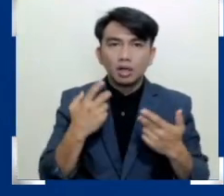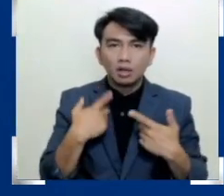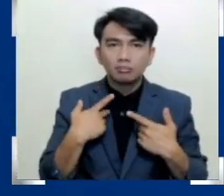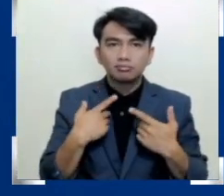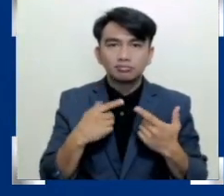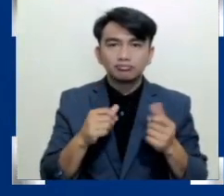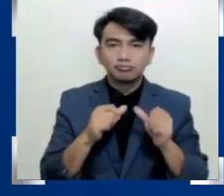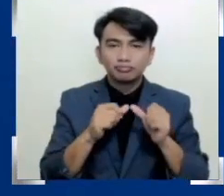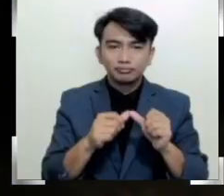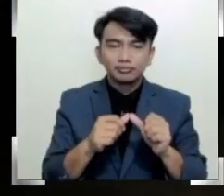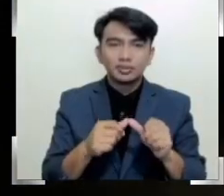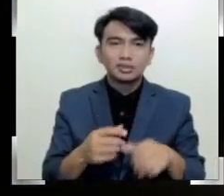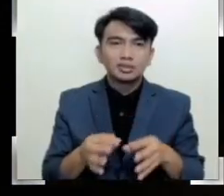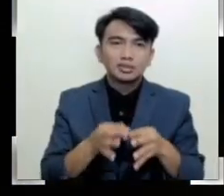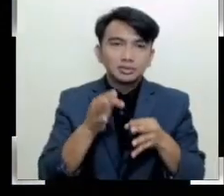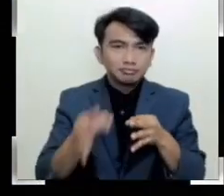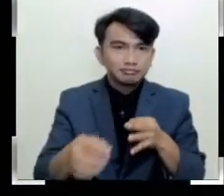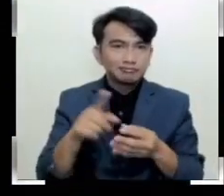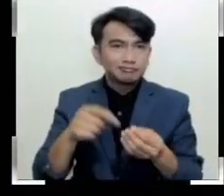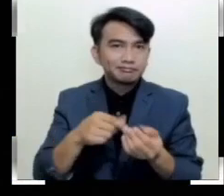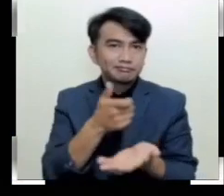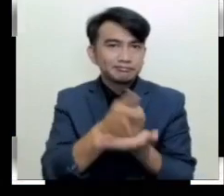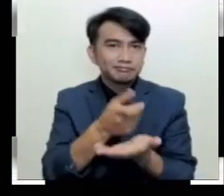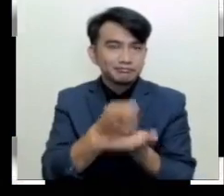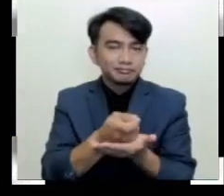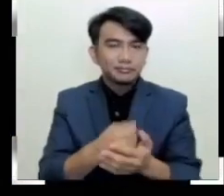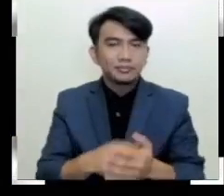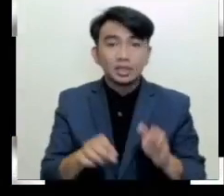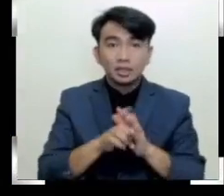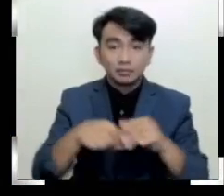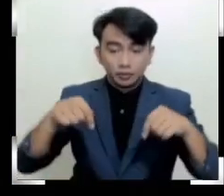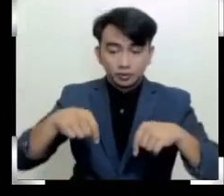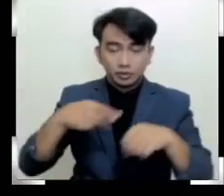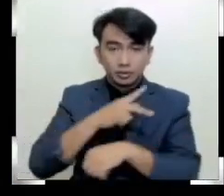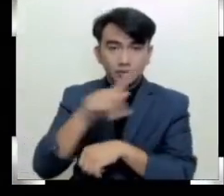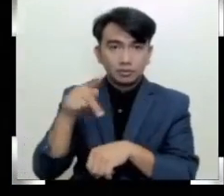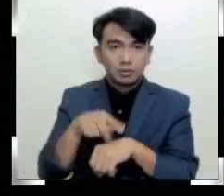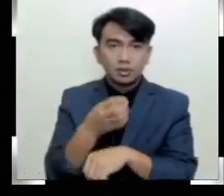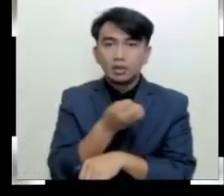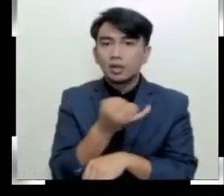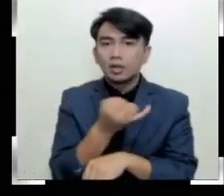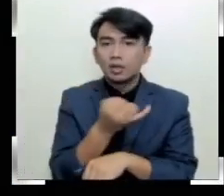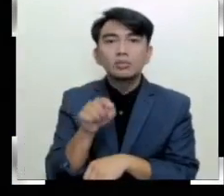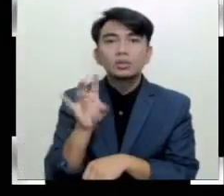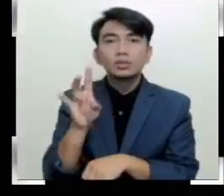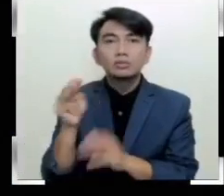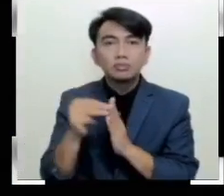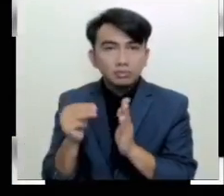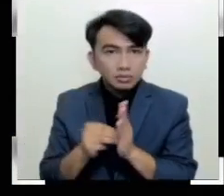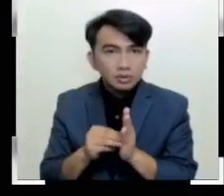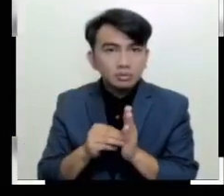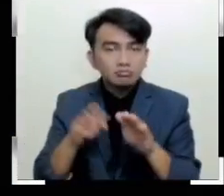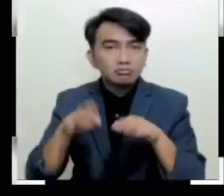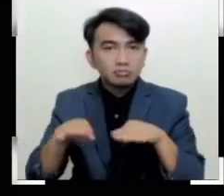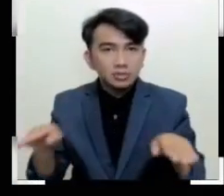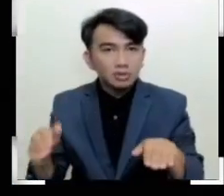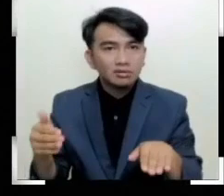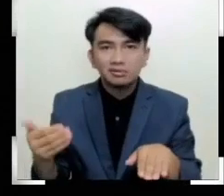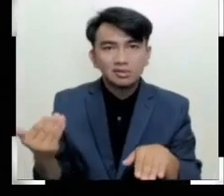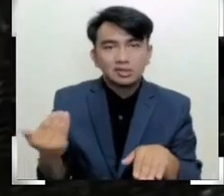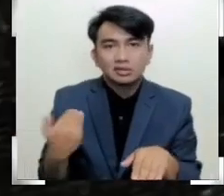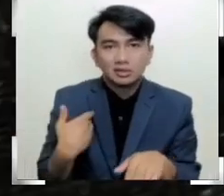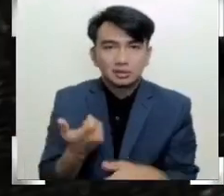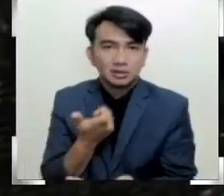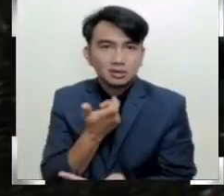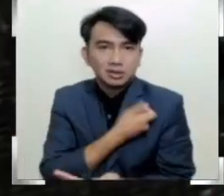sa mga bakunahan. Halimbawa dito sa Pilipinas, tinatayang 1.6 million na mga bata ang hindi nabakunahan kontra